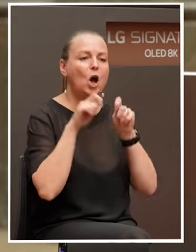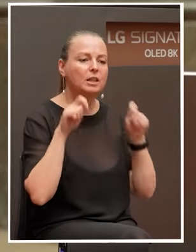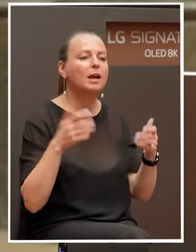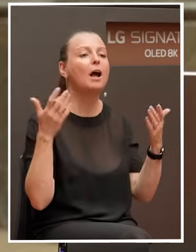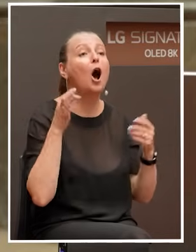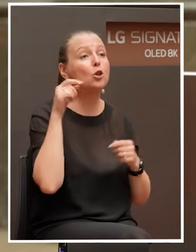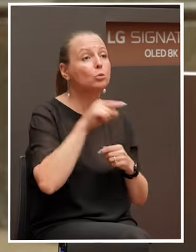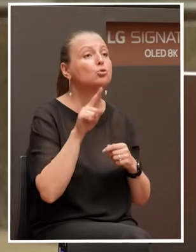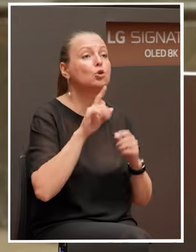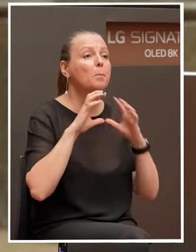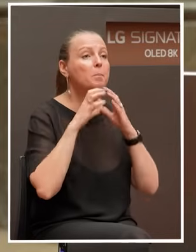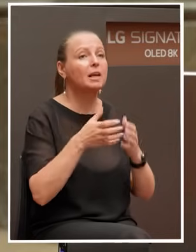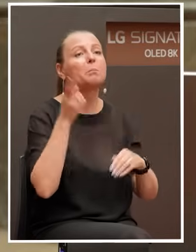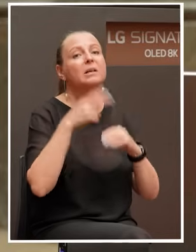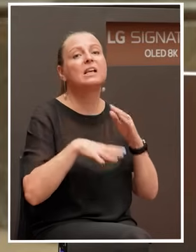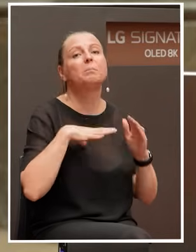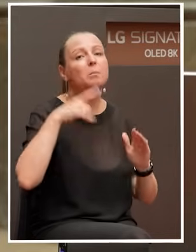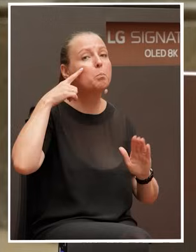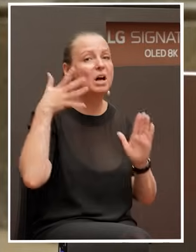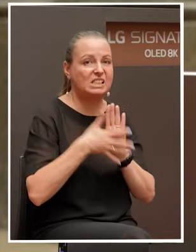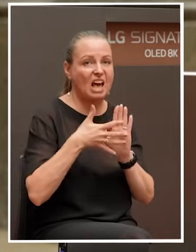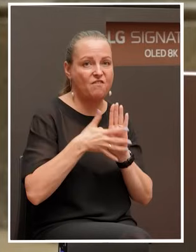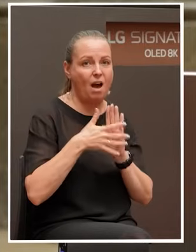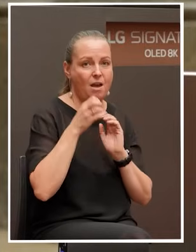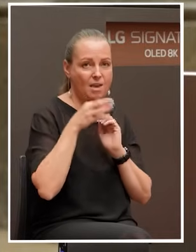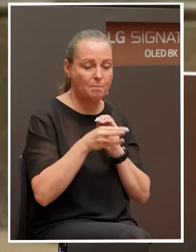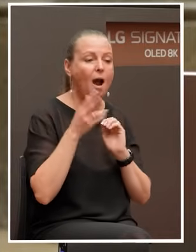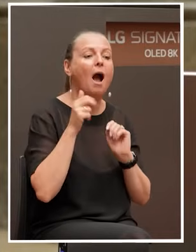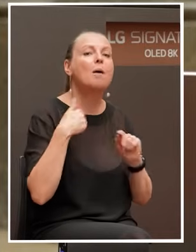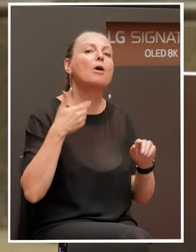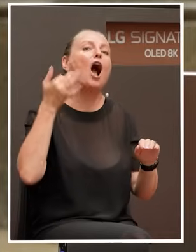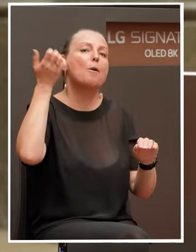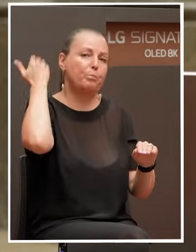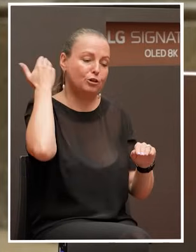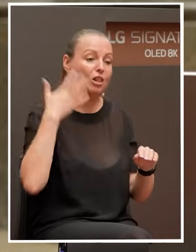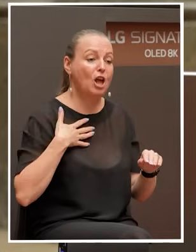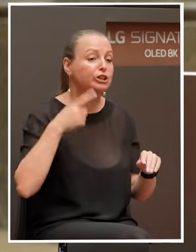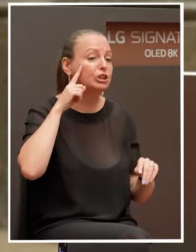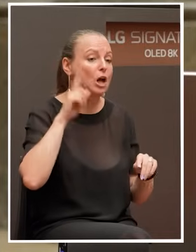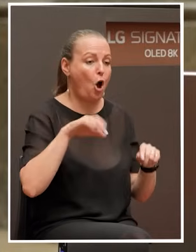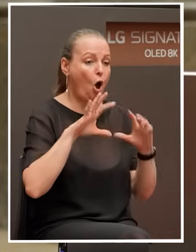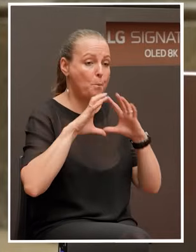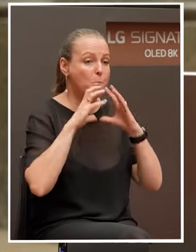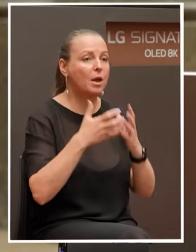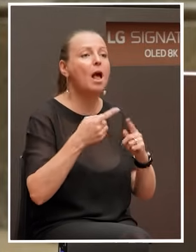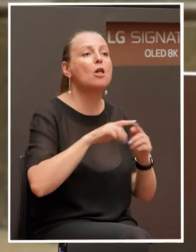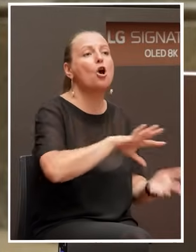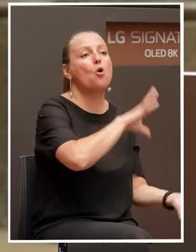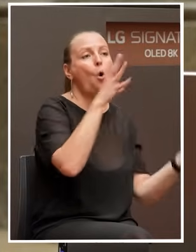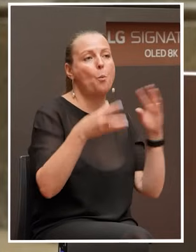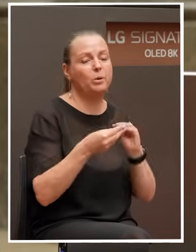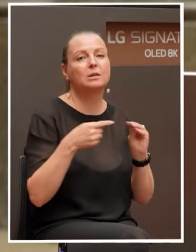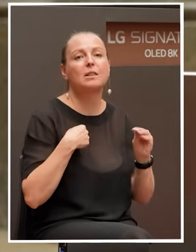что мир перестал быть познаваем так, как мы верили прежде. Наше знание о мире является комплексом